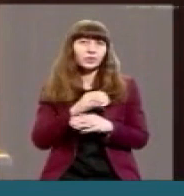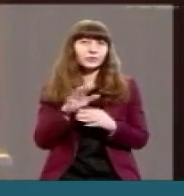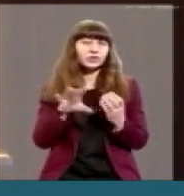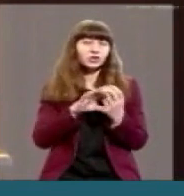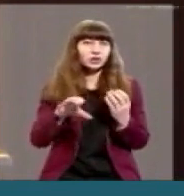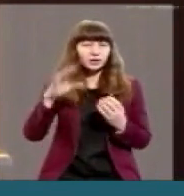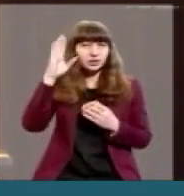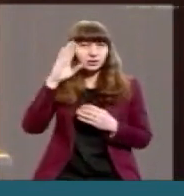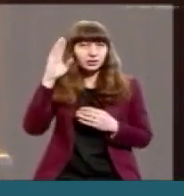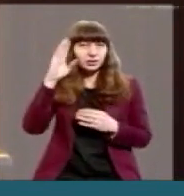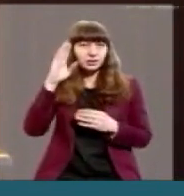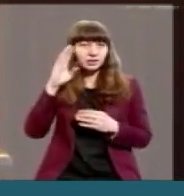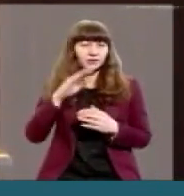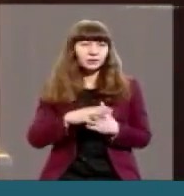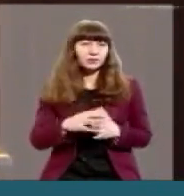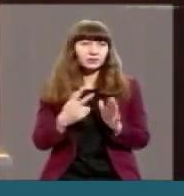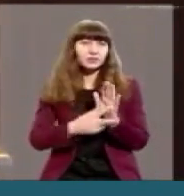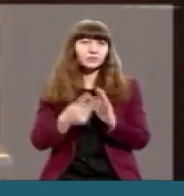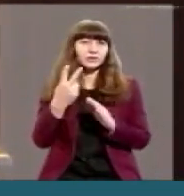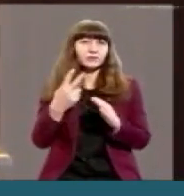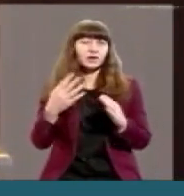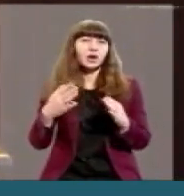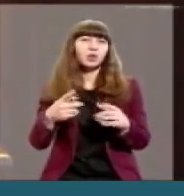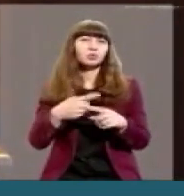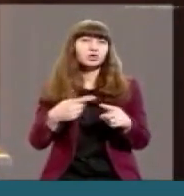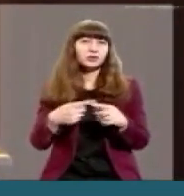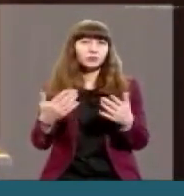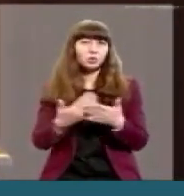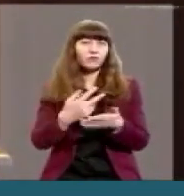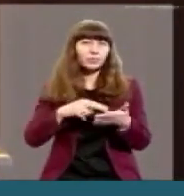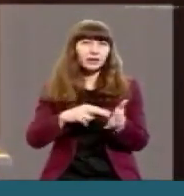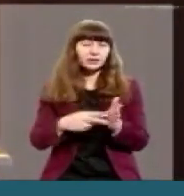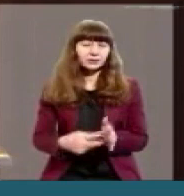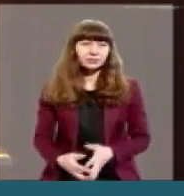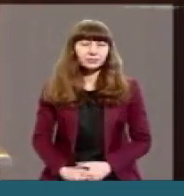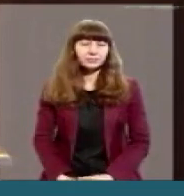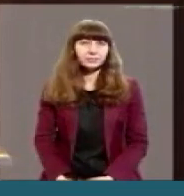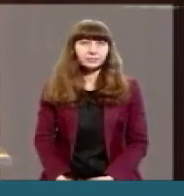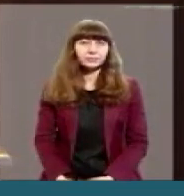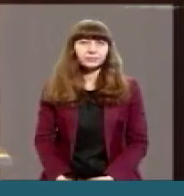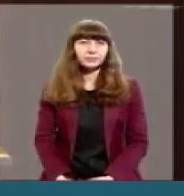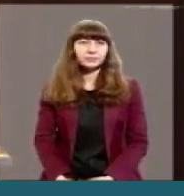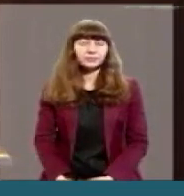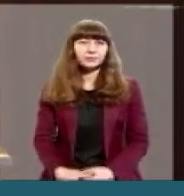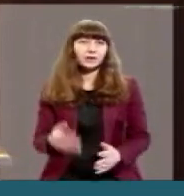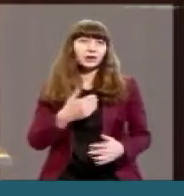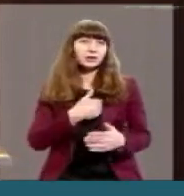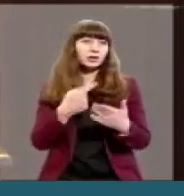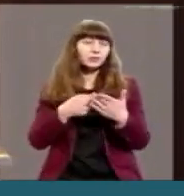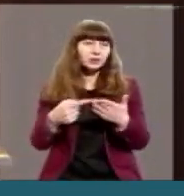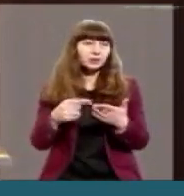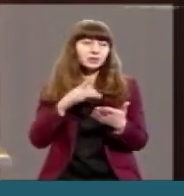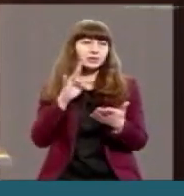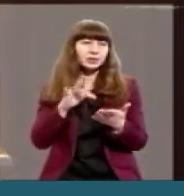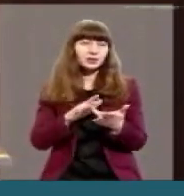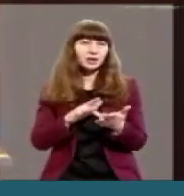обеспечены к 80 земельным участкам. Это новый проект. При этом, Кумар Гибаевич, хотелось бы отметить, что